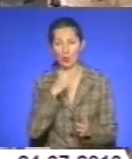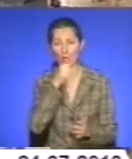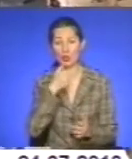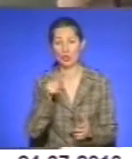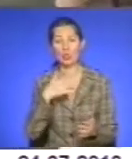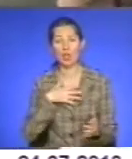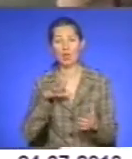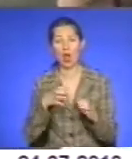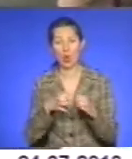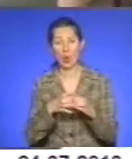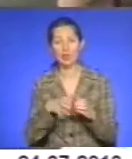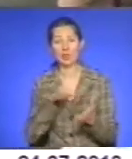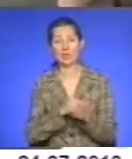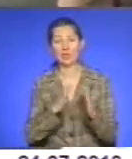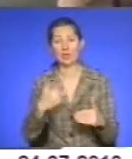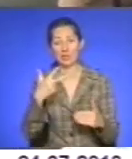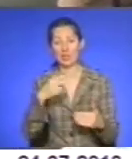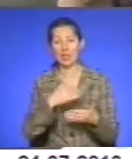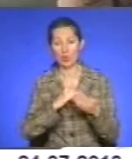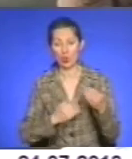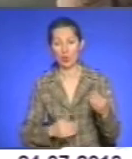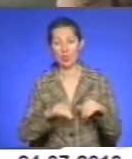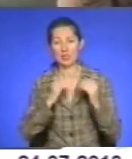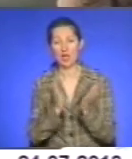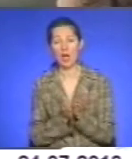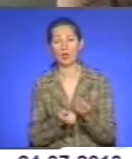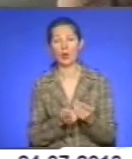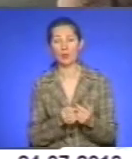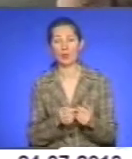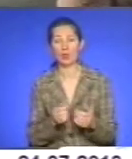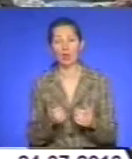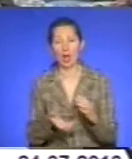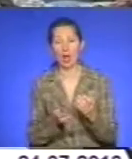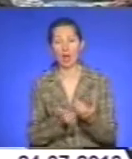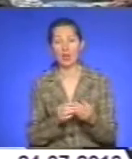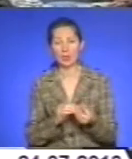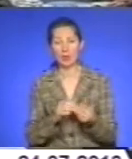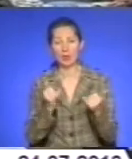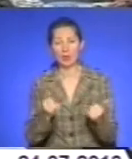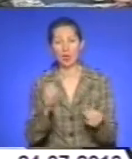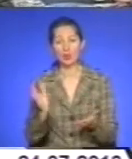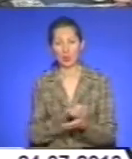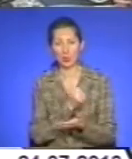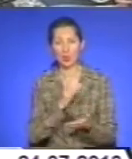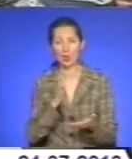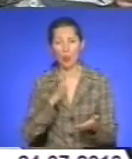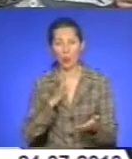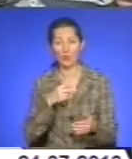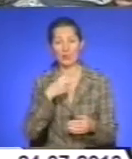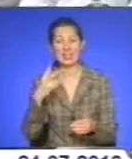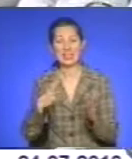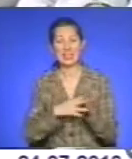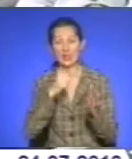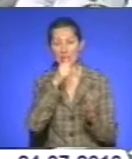лише 30-ту сходинку загального заліку. Поки що найуспішнішим для українських неолімпійців став 2009 рік.